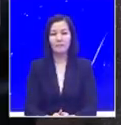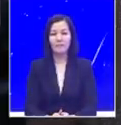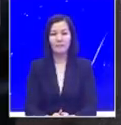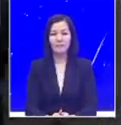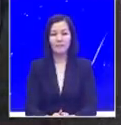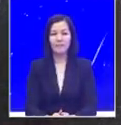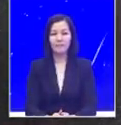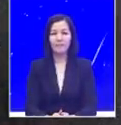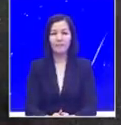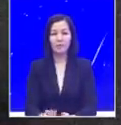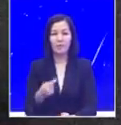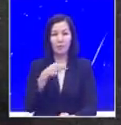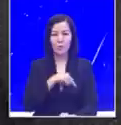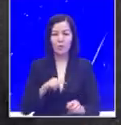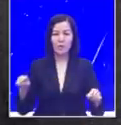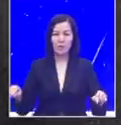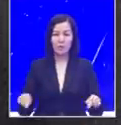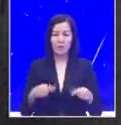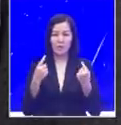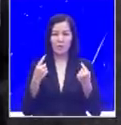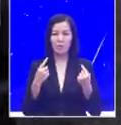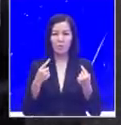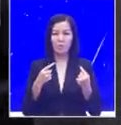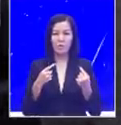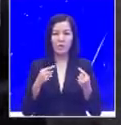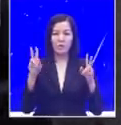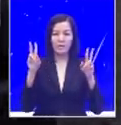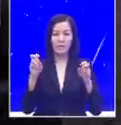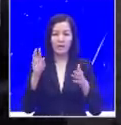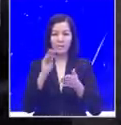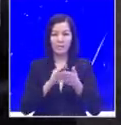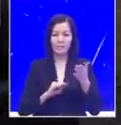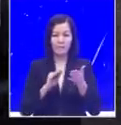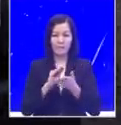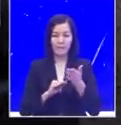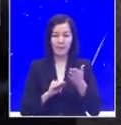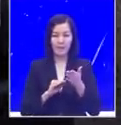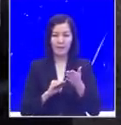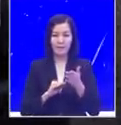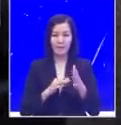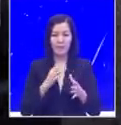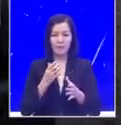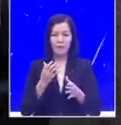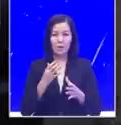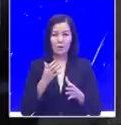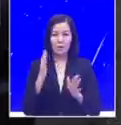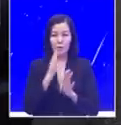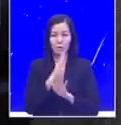Елбасымыздың рухани жаңғыру атты мақаласында атап өткен дүниетамының